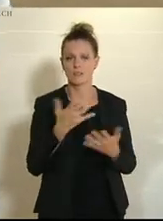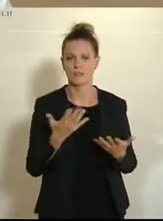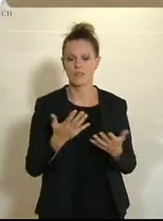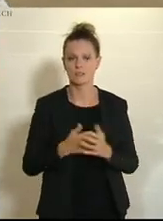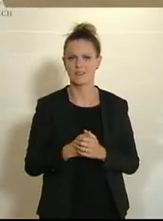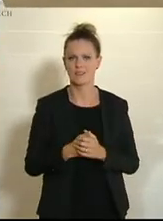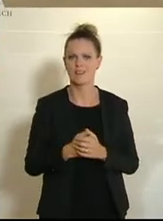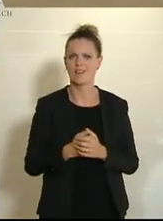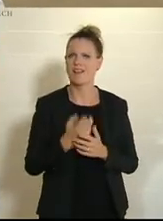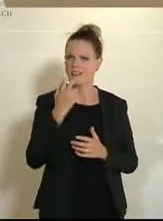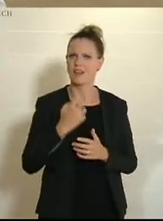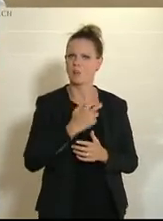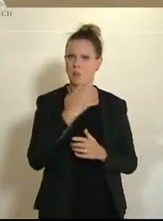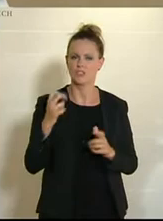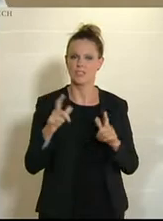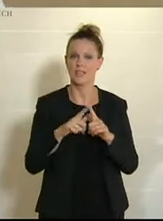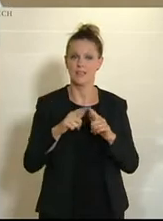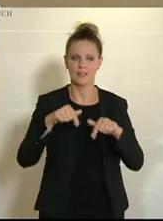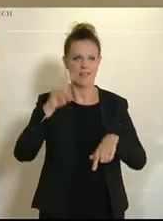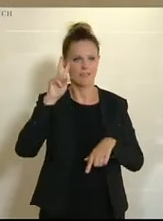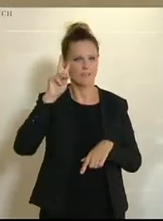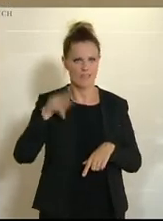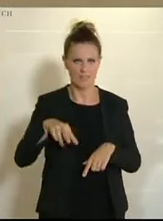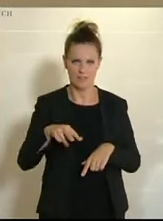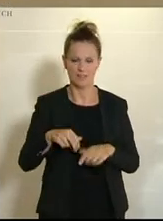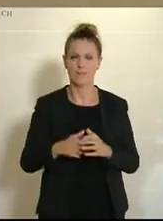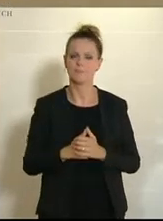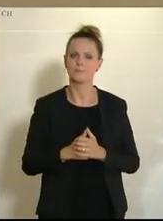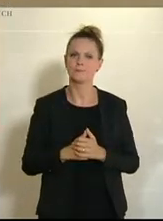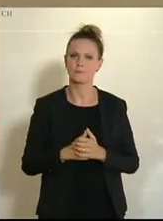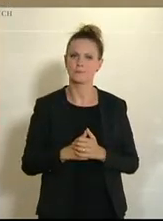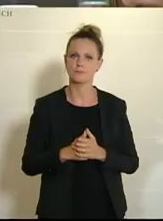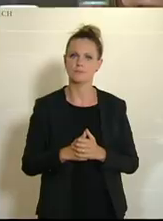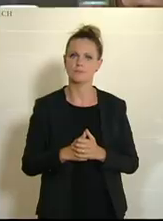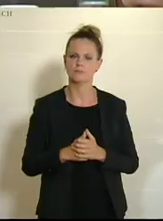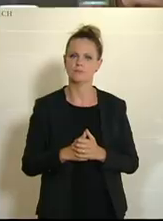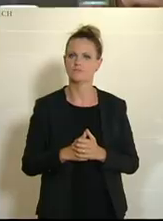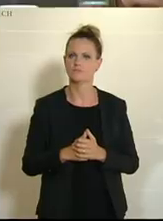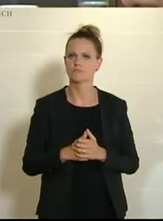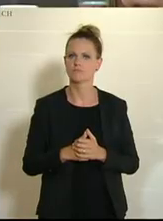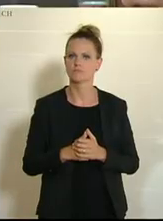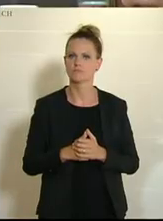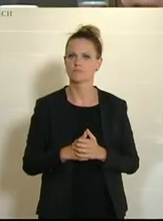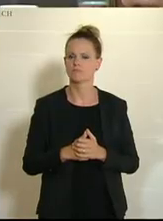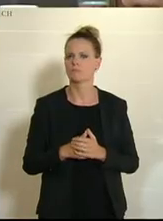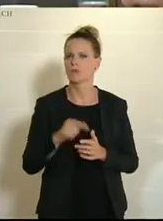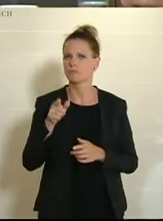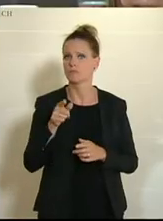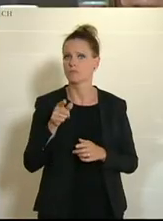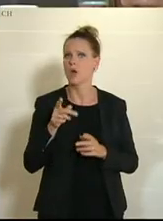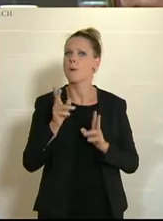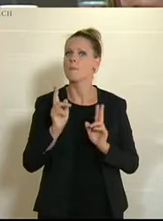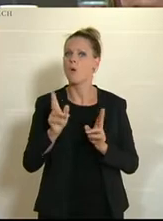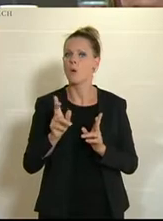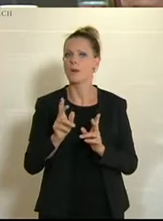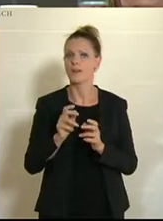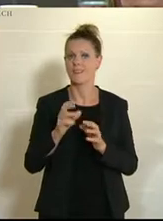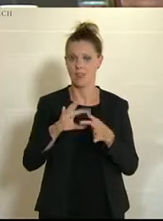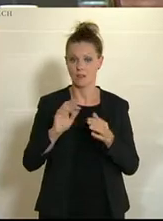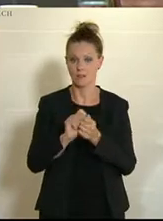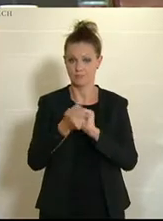die katholische Kirche in Wien, die Erzdiözese Wien, ist Anlaufstelle für Konversionen von denen,